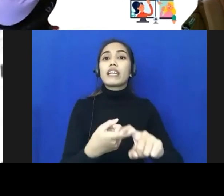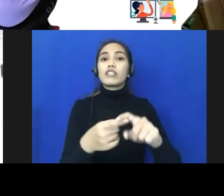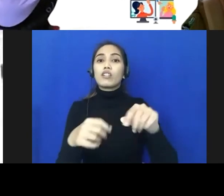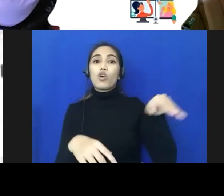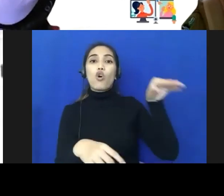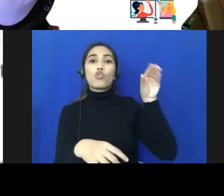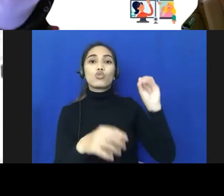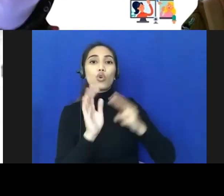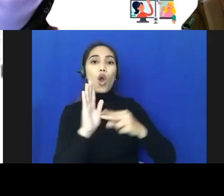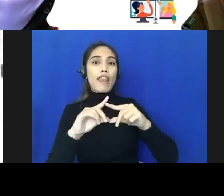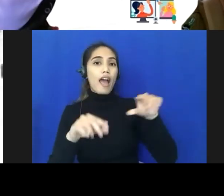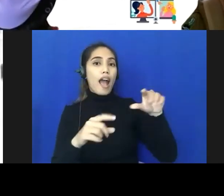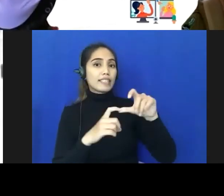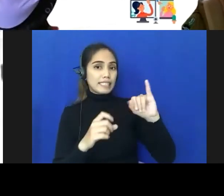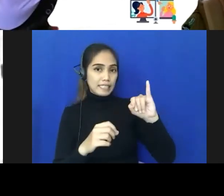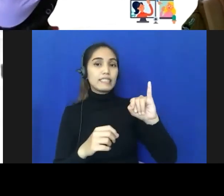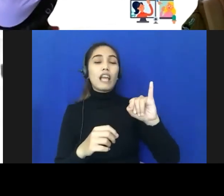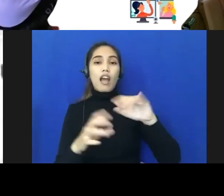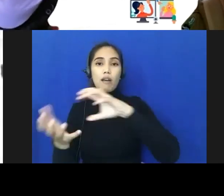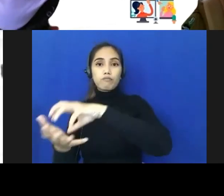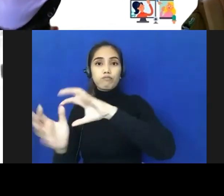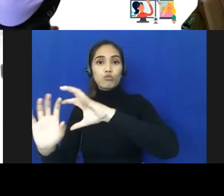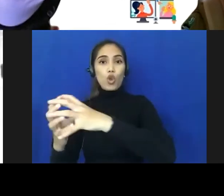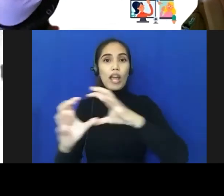Yang kedua ada pemilahan